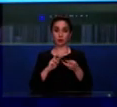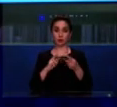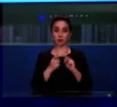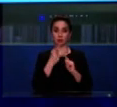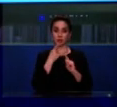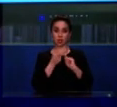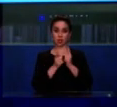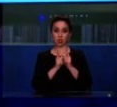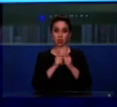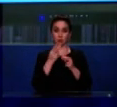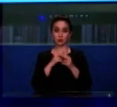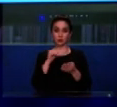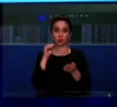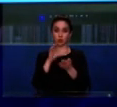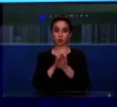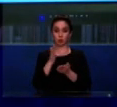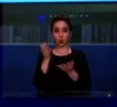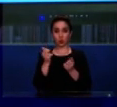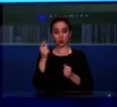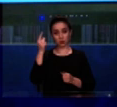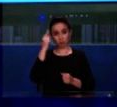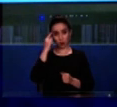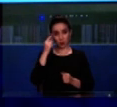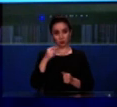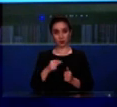tarjimasi bilan yozib oldingiz deb o'ylayman.